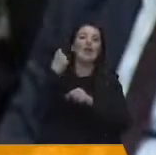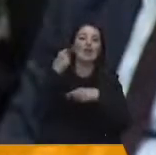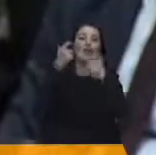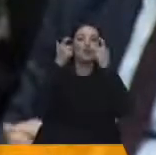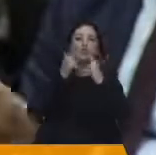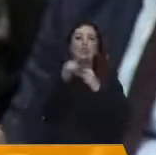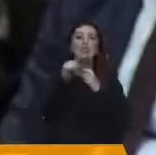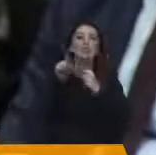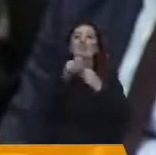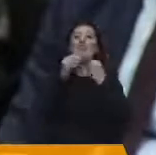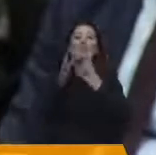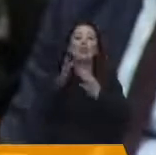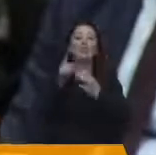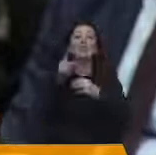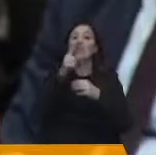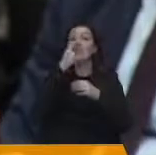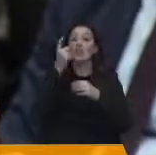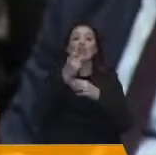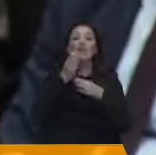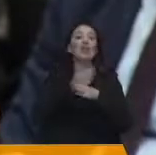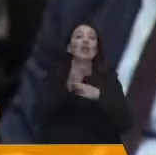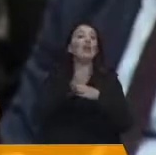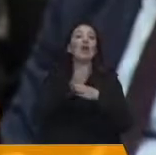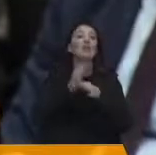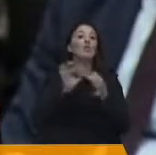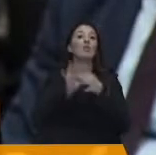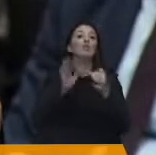vermiştir. Niçin çözmüyorsunuz?